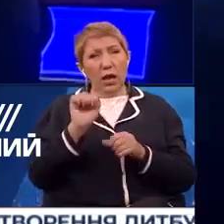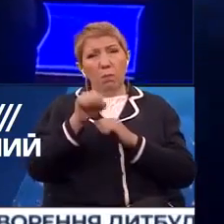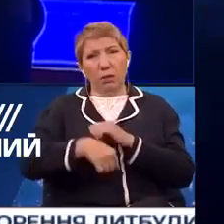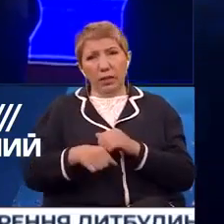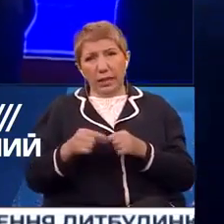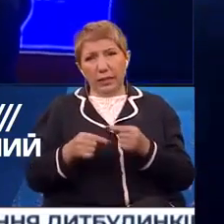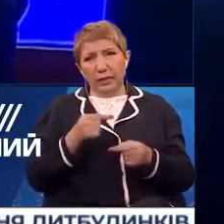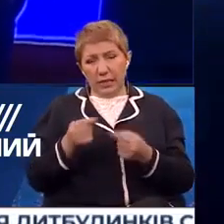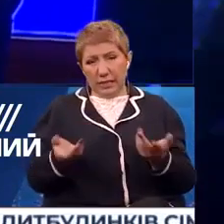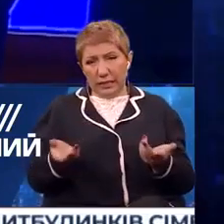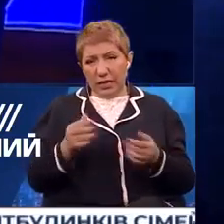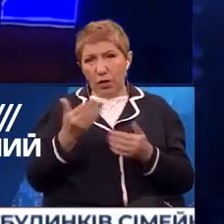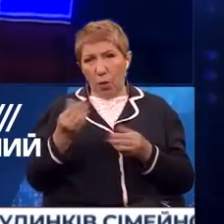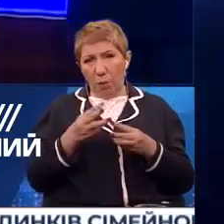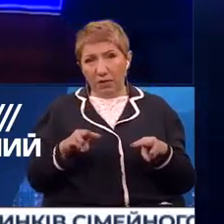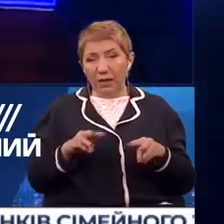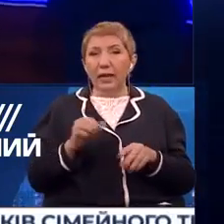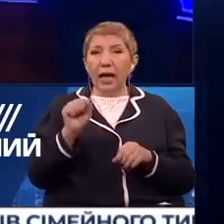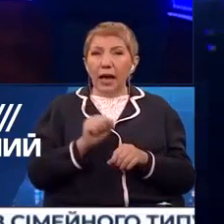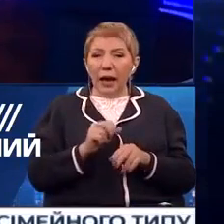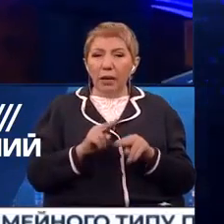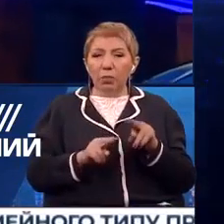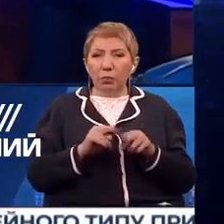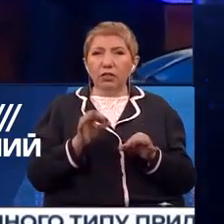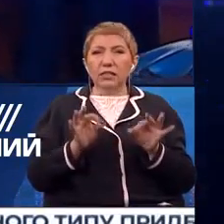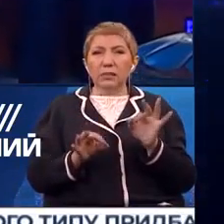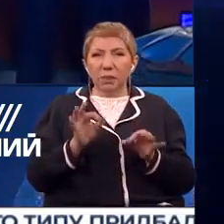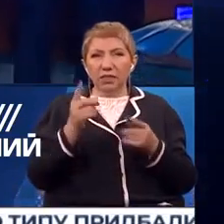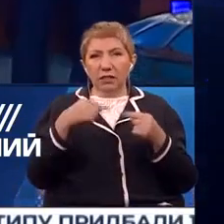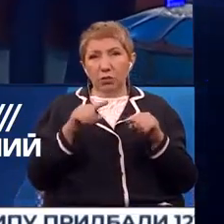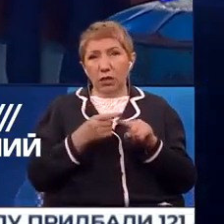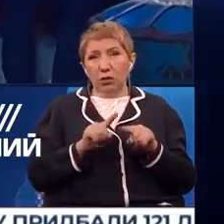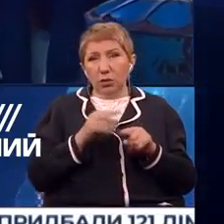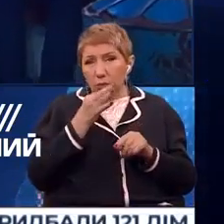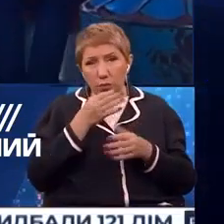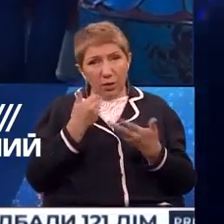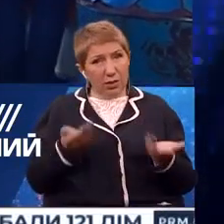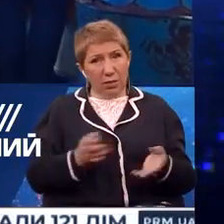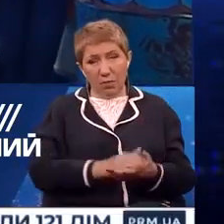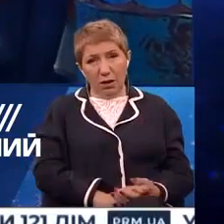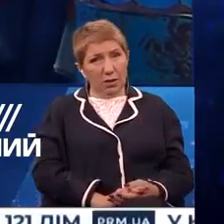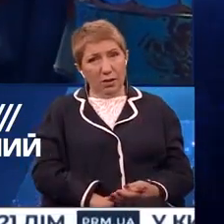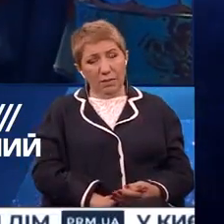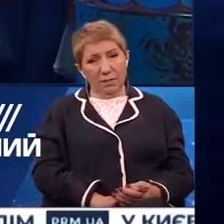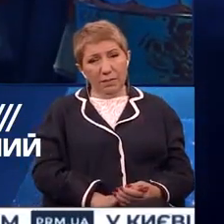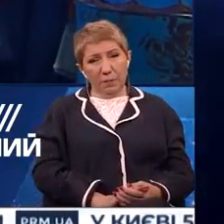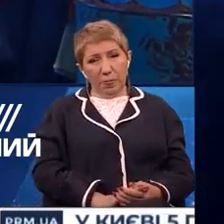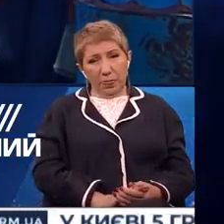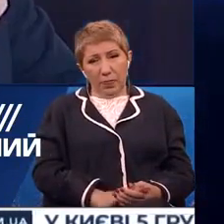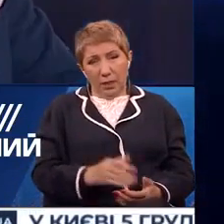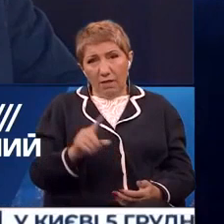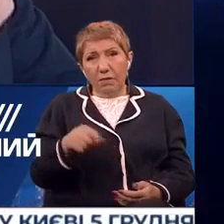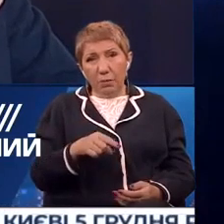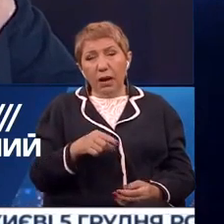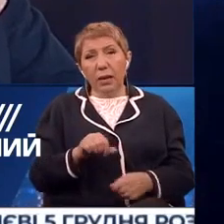що досі не зроблено. А це побудувати справедливу країну, якої немає. Тому що ви кажете, ми ж забули вимоги Майдану. Там